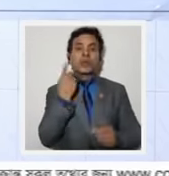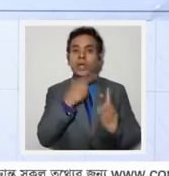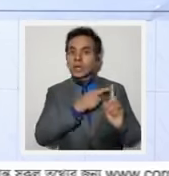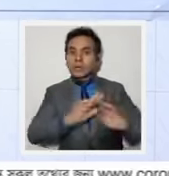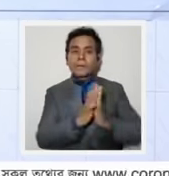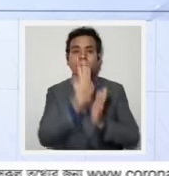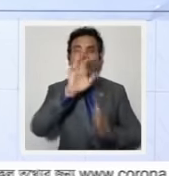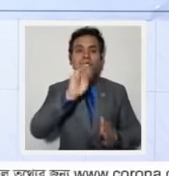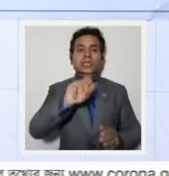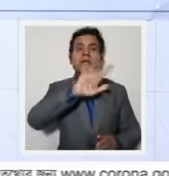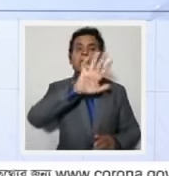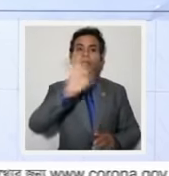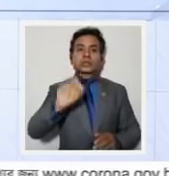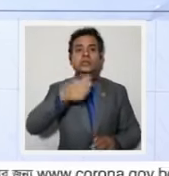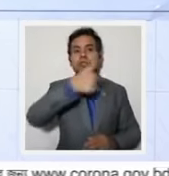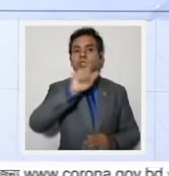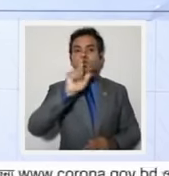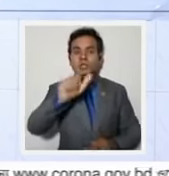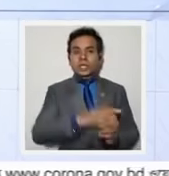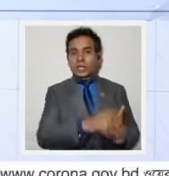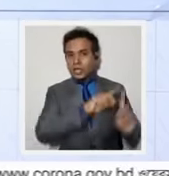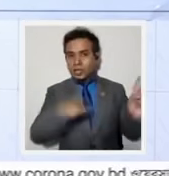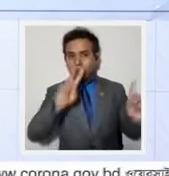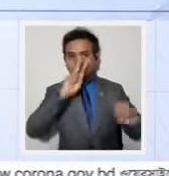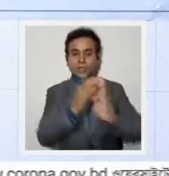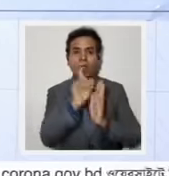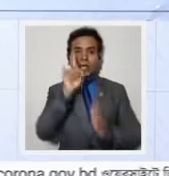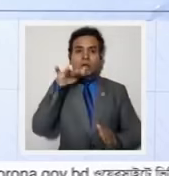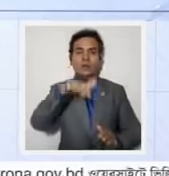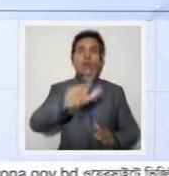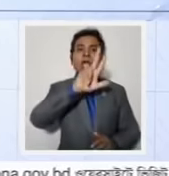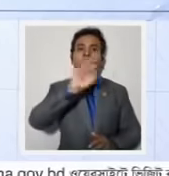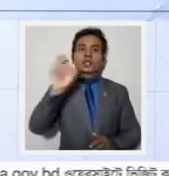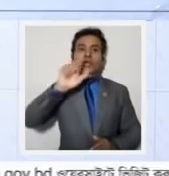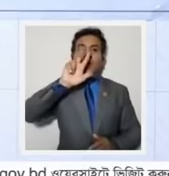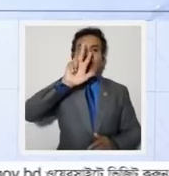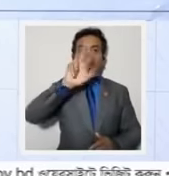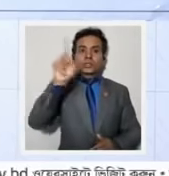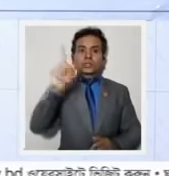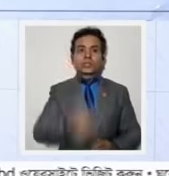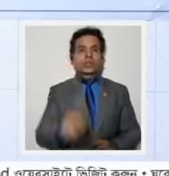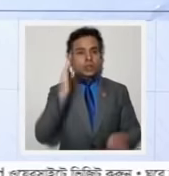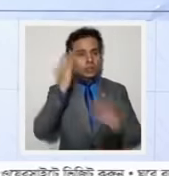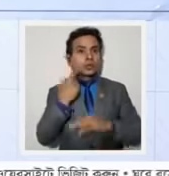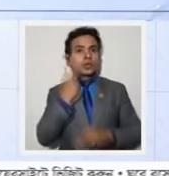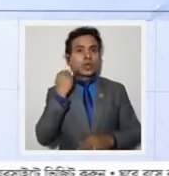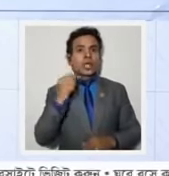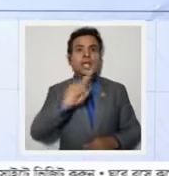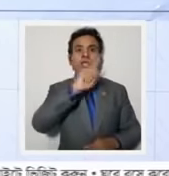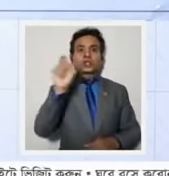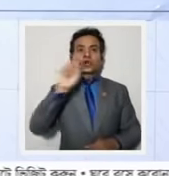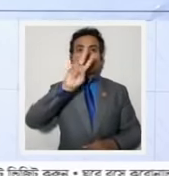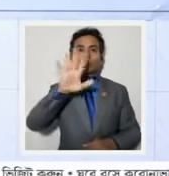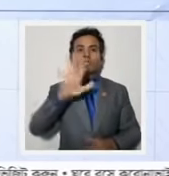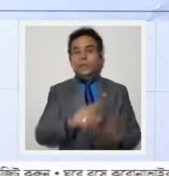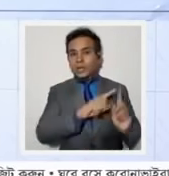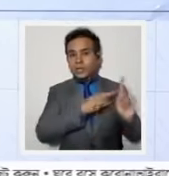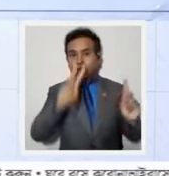বিশ্ব স্বাস্থ্য সংস্থা সিচুয়েশন রিপোর্ট 11 মে থেকে, শনাক্ত হয়েছে 24 ঘন্টায় 5,567 জন এবং এ